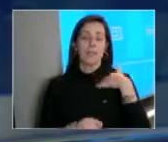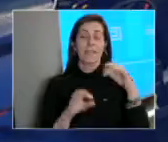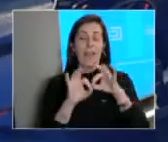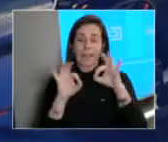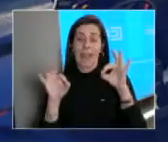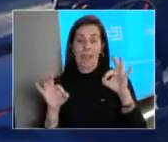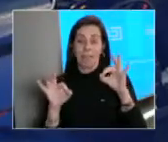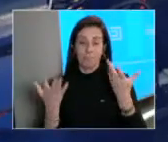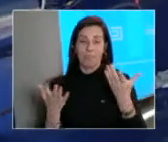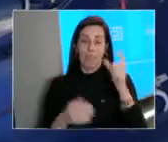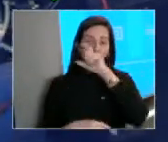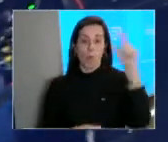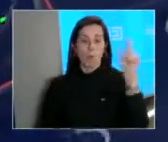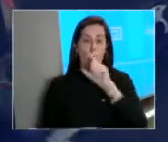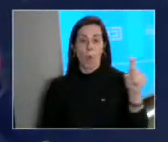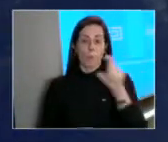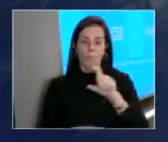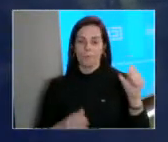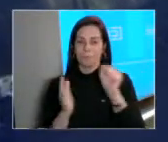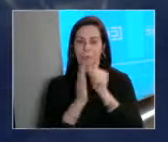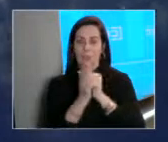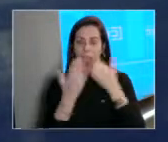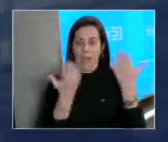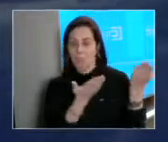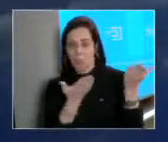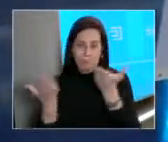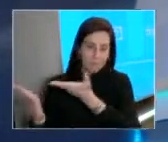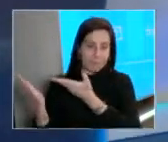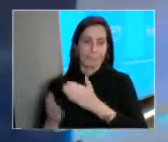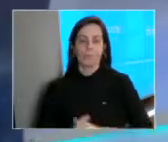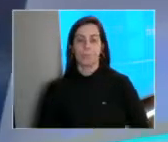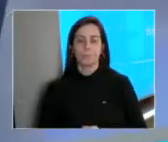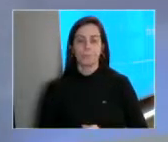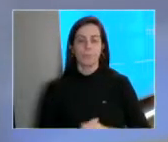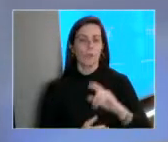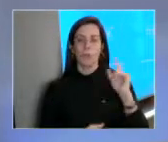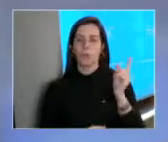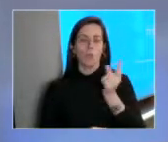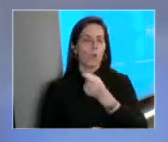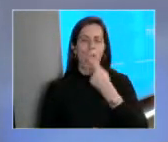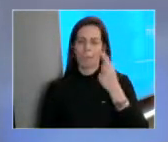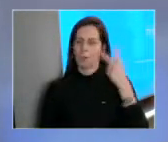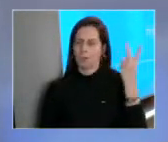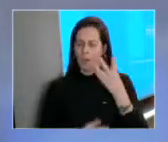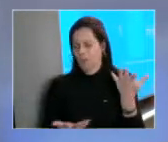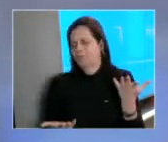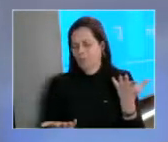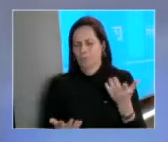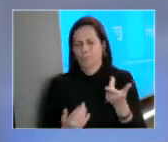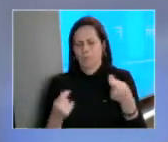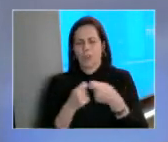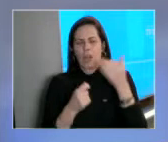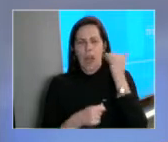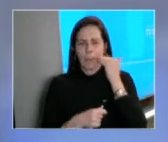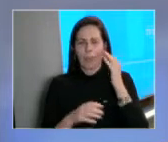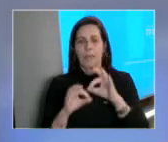עם הכותרות הראשיות של עיתוני הבוקר. כולן כמובן עוסקות בסיפור האמריקאי.